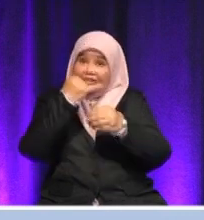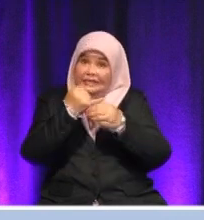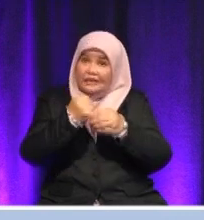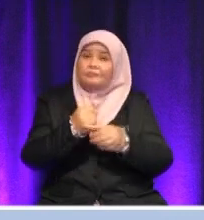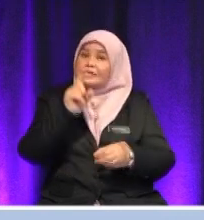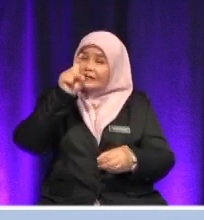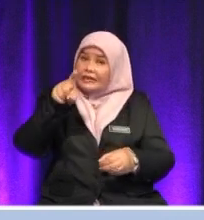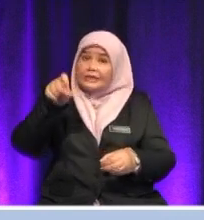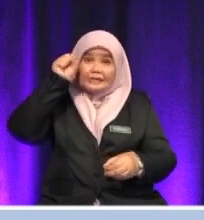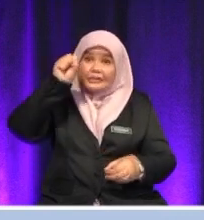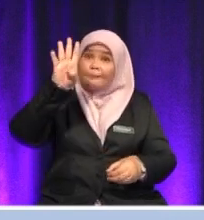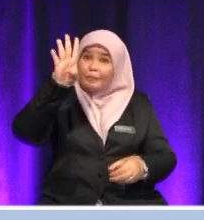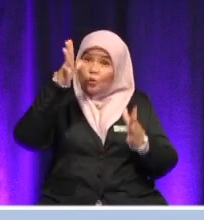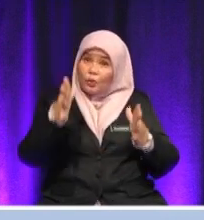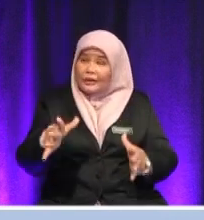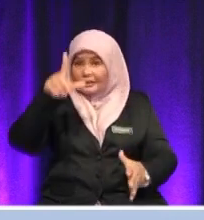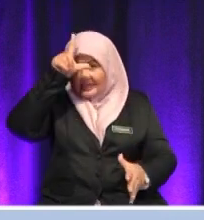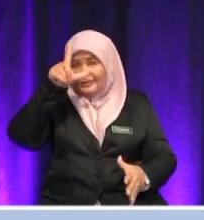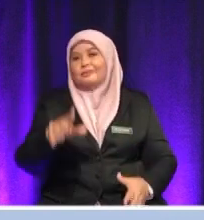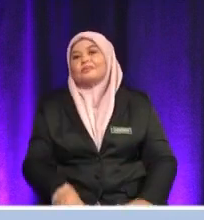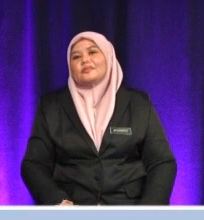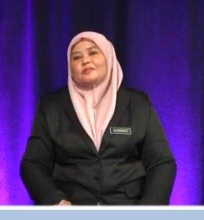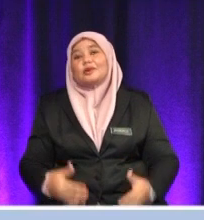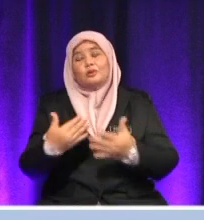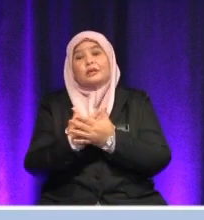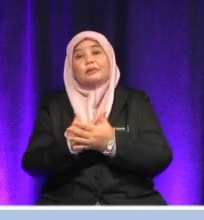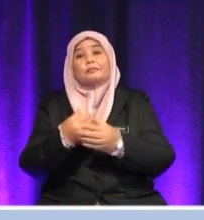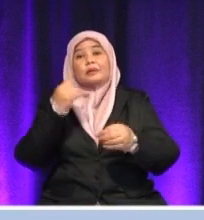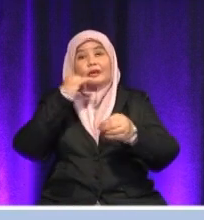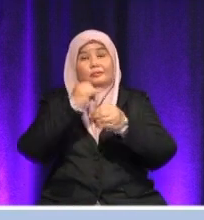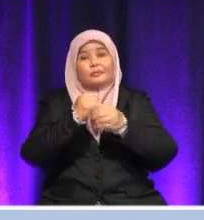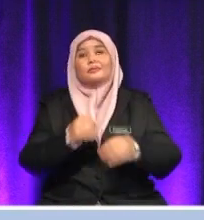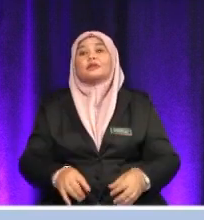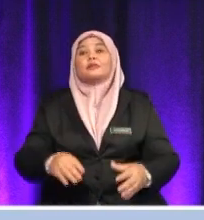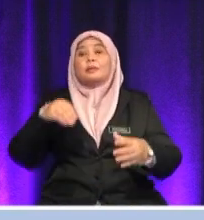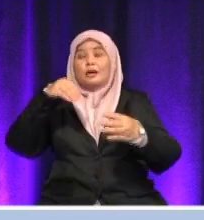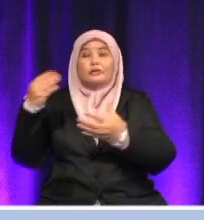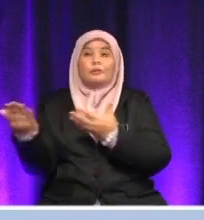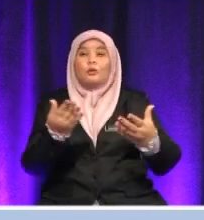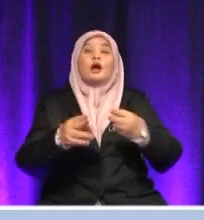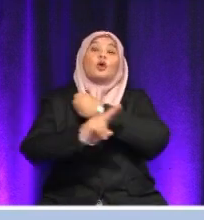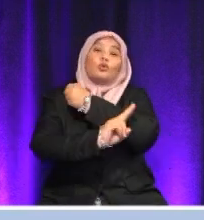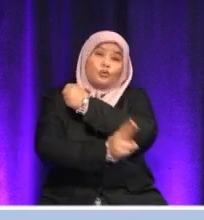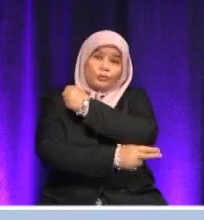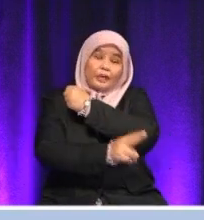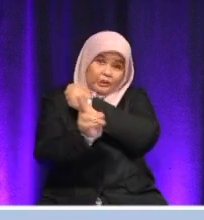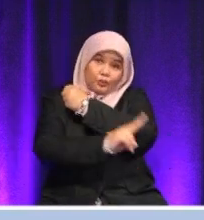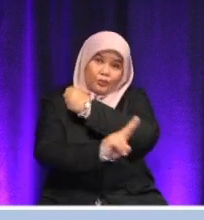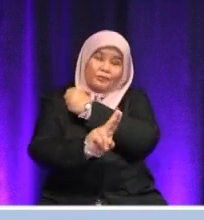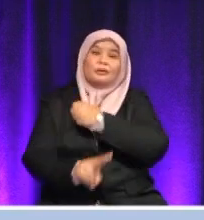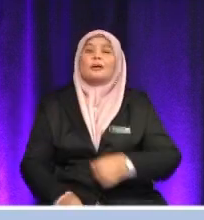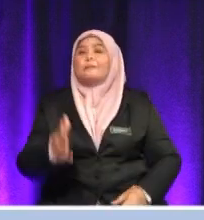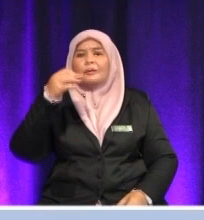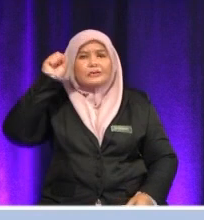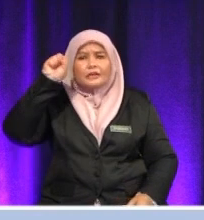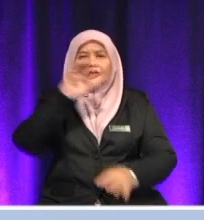cukup untuk diangkat kepada kesalahan zina untuk di bawah hudud. Dan juga Hakim kena ingat, kenapa saksi itu